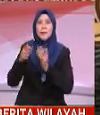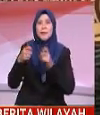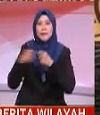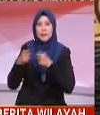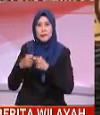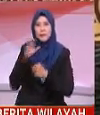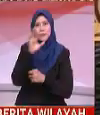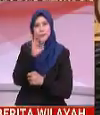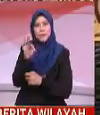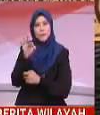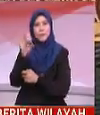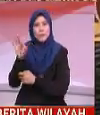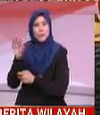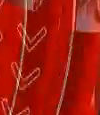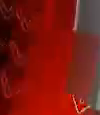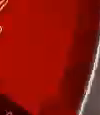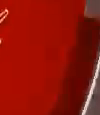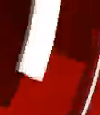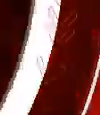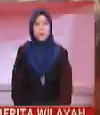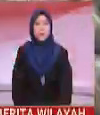1990.